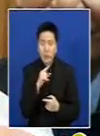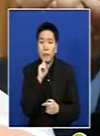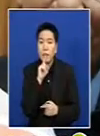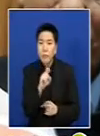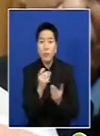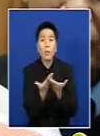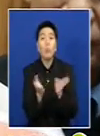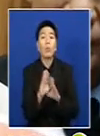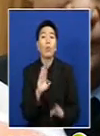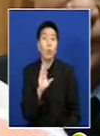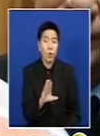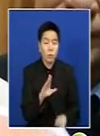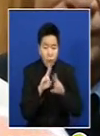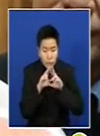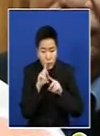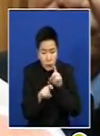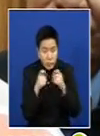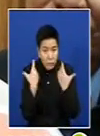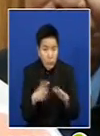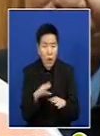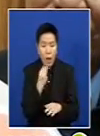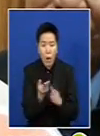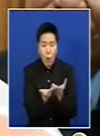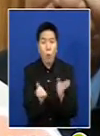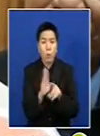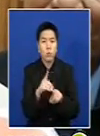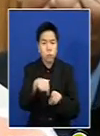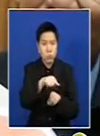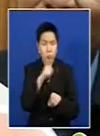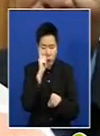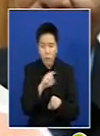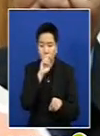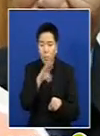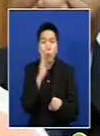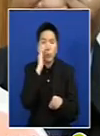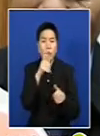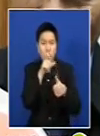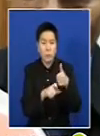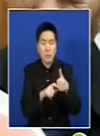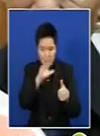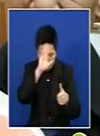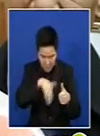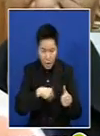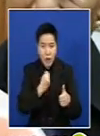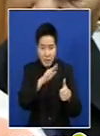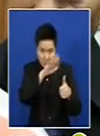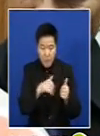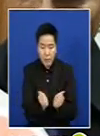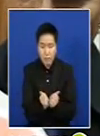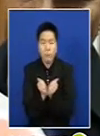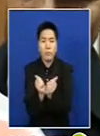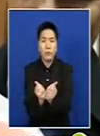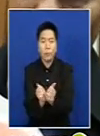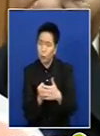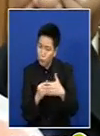อบครัวนะครับแล้วก็พยายามบอกให้ทางครอบครัวเองไปบอกกับคุณขวัญชัยว่าให้กลับมามอบตัว